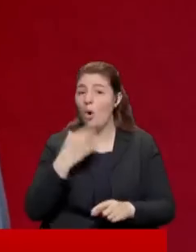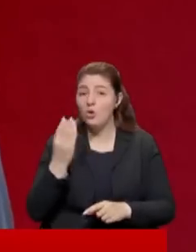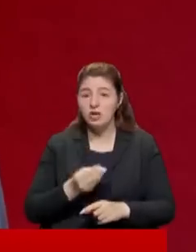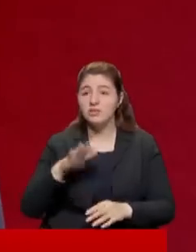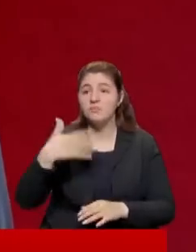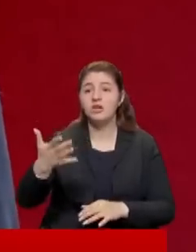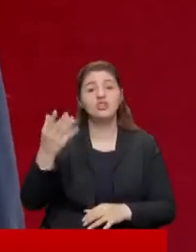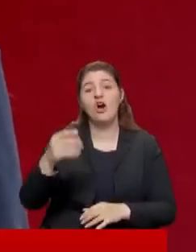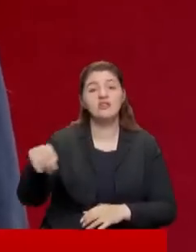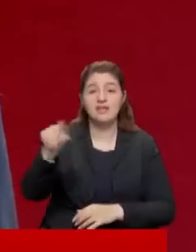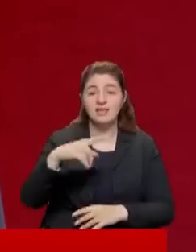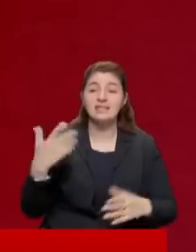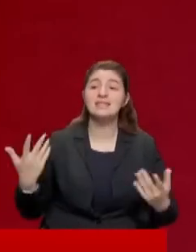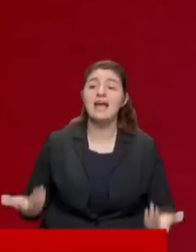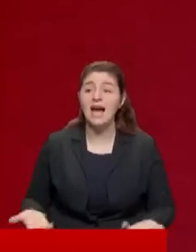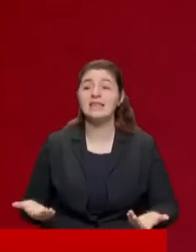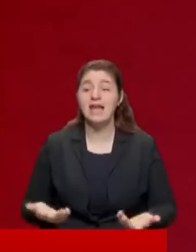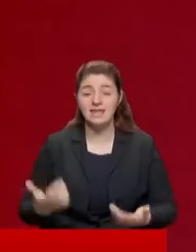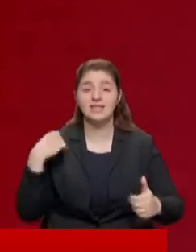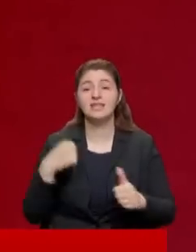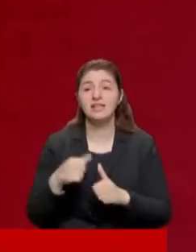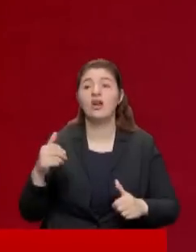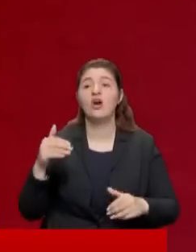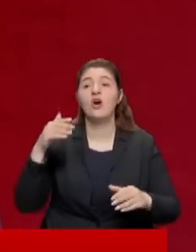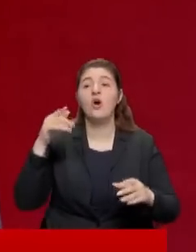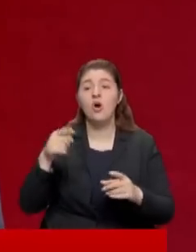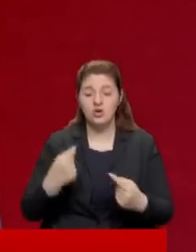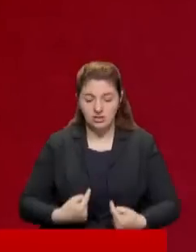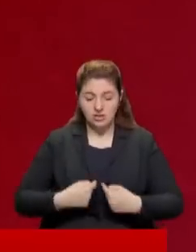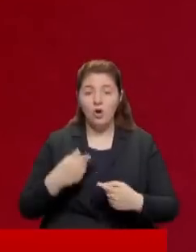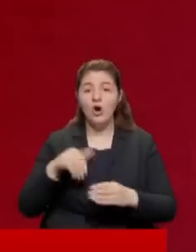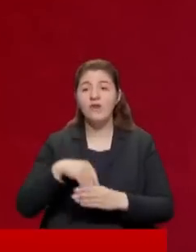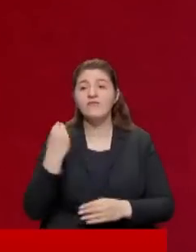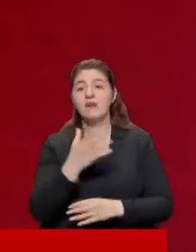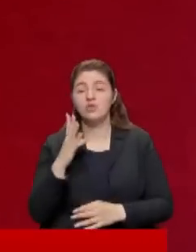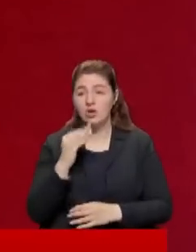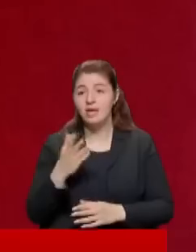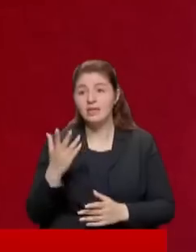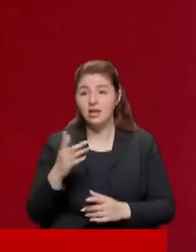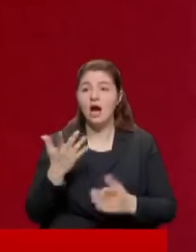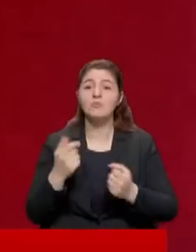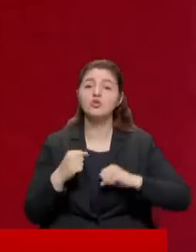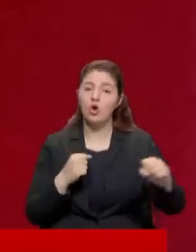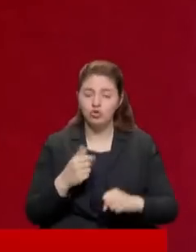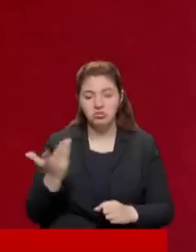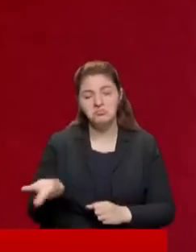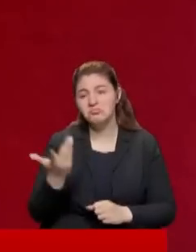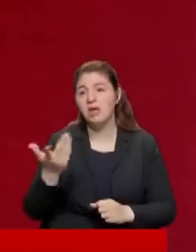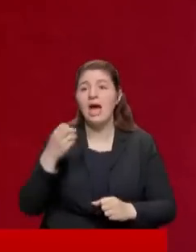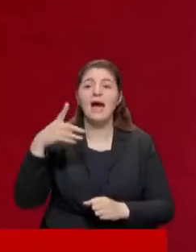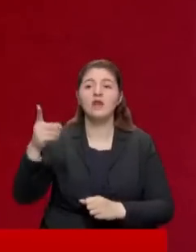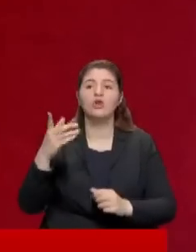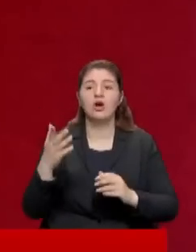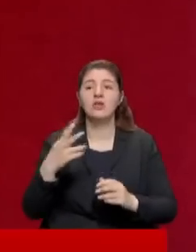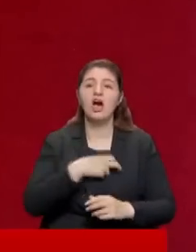olsaydım, başkası da olsaydı zaten yine oy dürtüyle oy vermeyecek olan, yani ama solcu diye, ama Tayyip